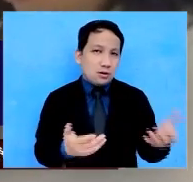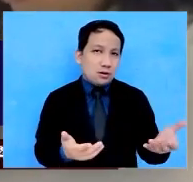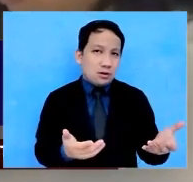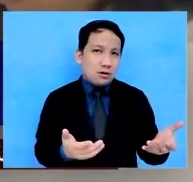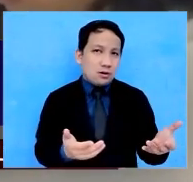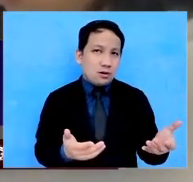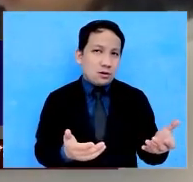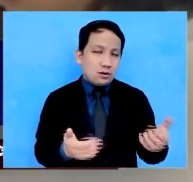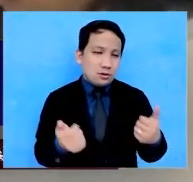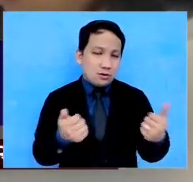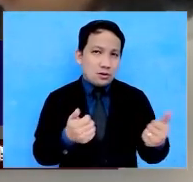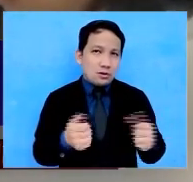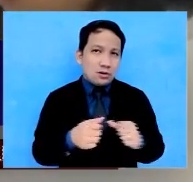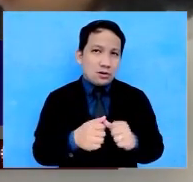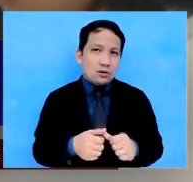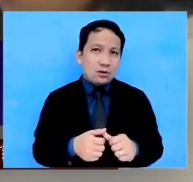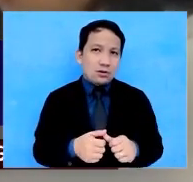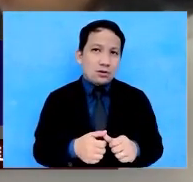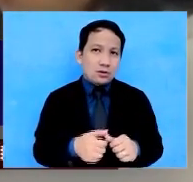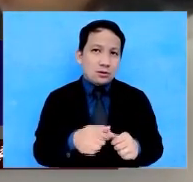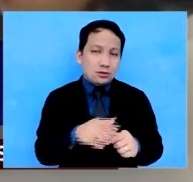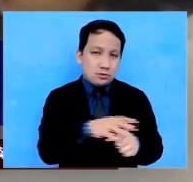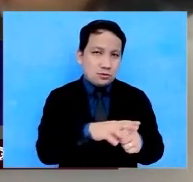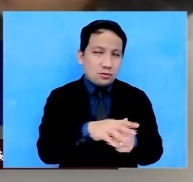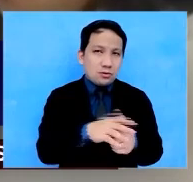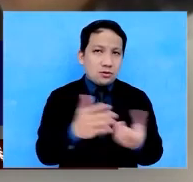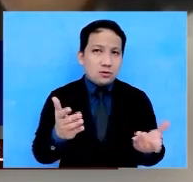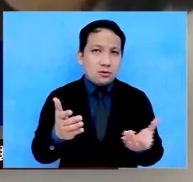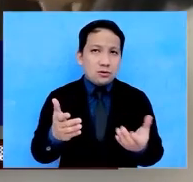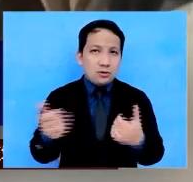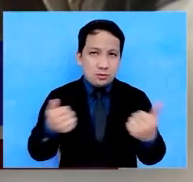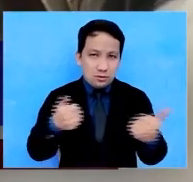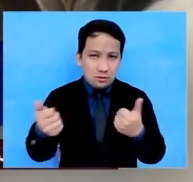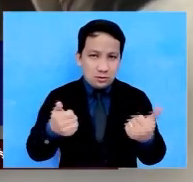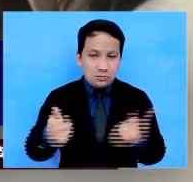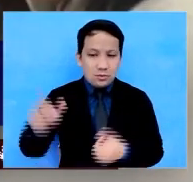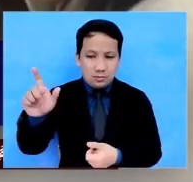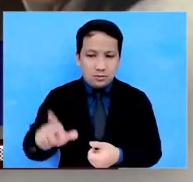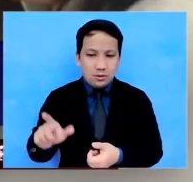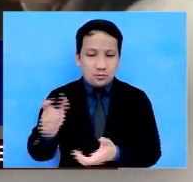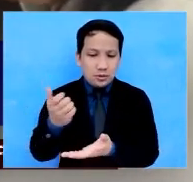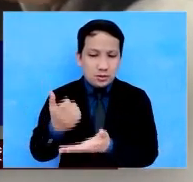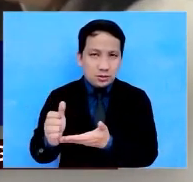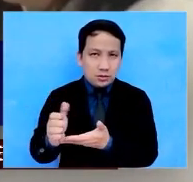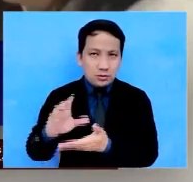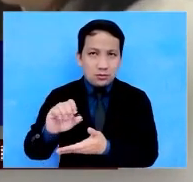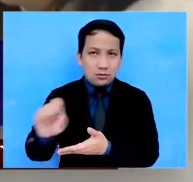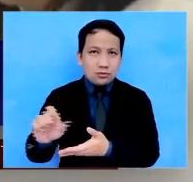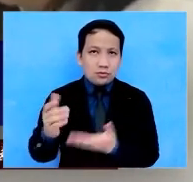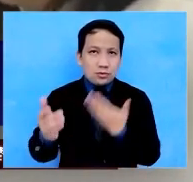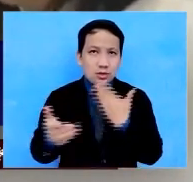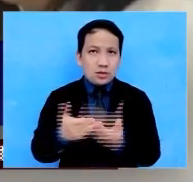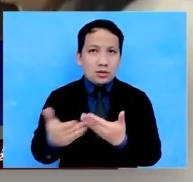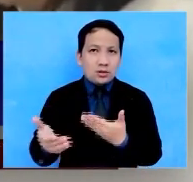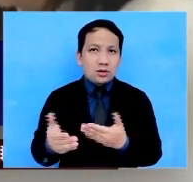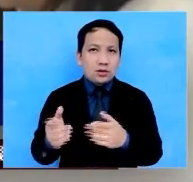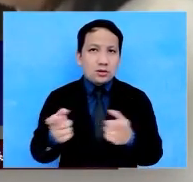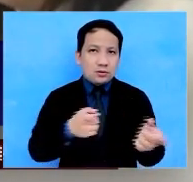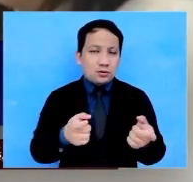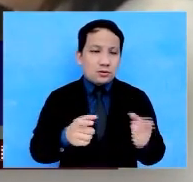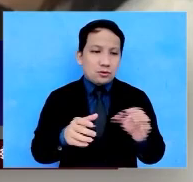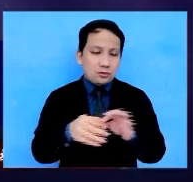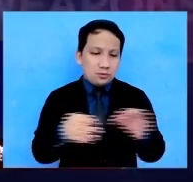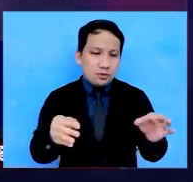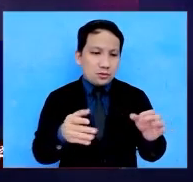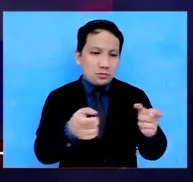employment, reduce cost of living because my competition mas mababa ang cost, then that is good. But it should not compromise the security of our